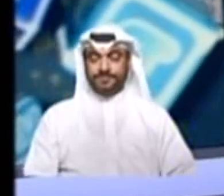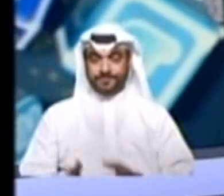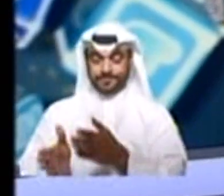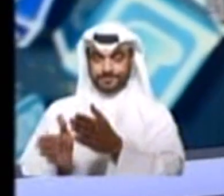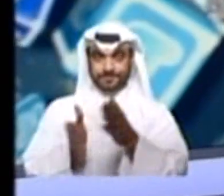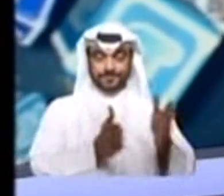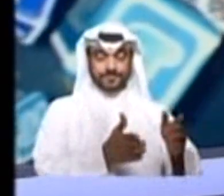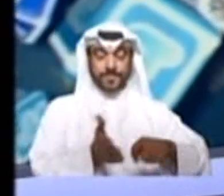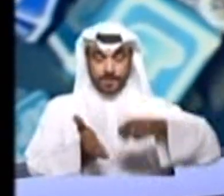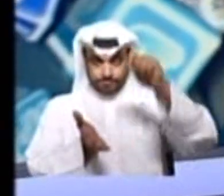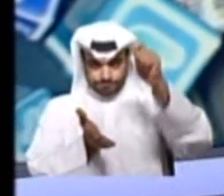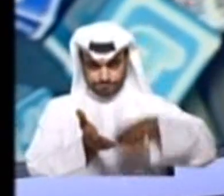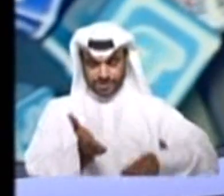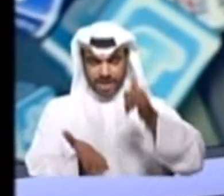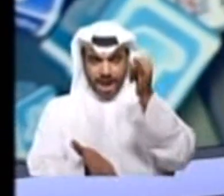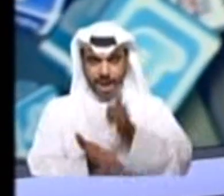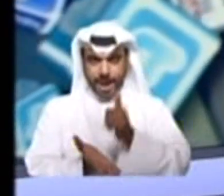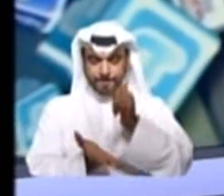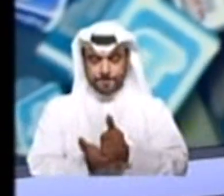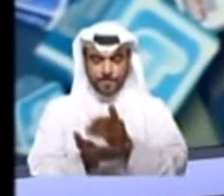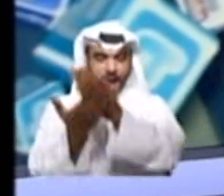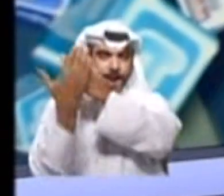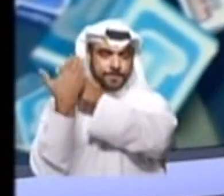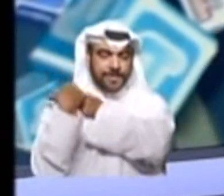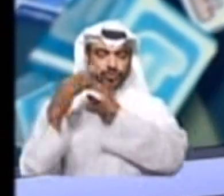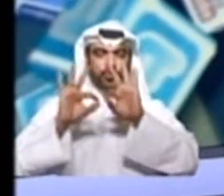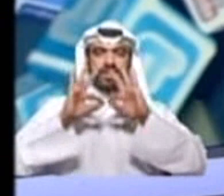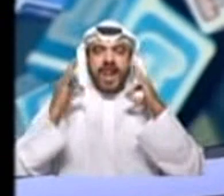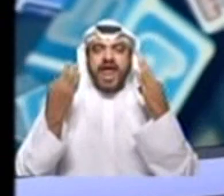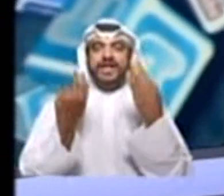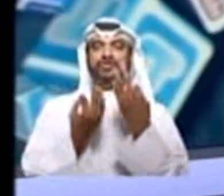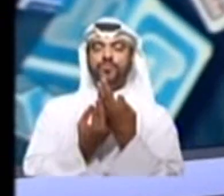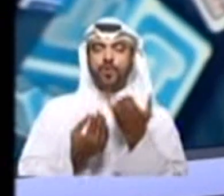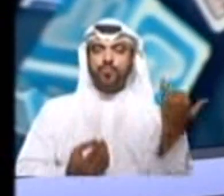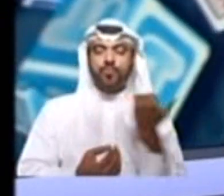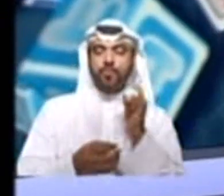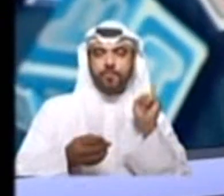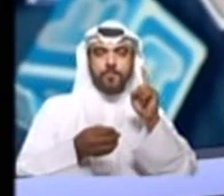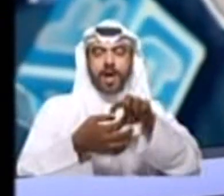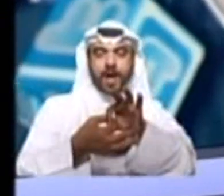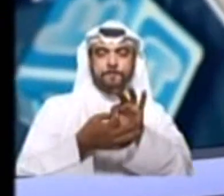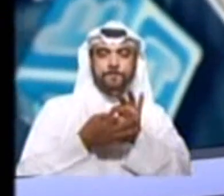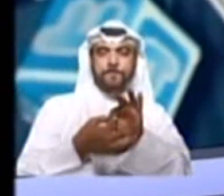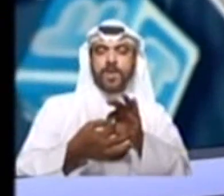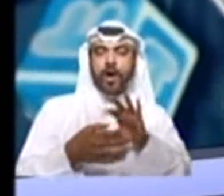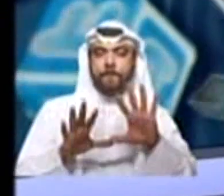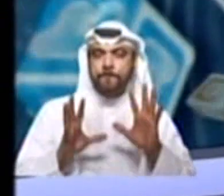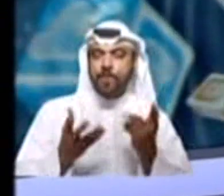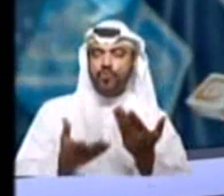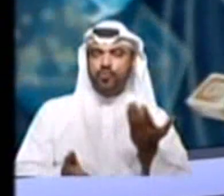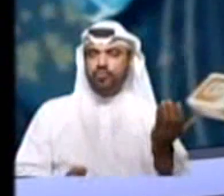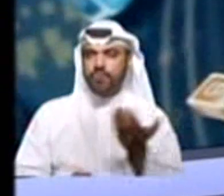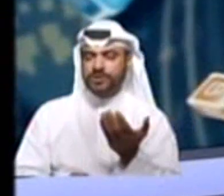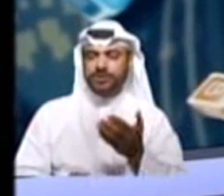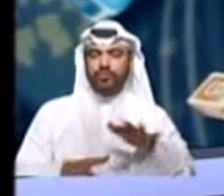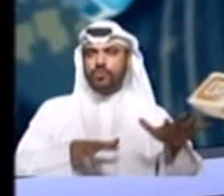تجسيدا لمفهوم المسؤولية الاجتماعية وتعزيزا لرسالة التضامن والتكافل مع المحتاجين والمنكوبين في